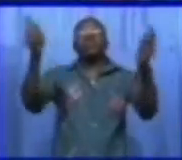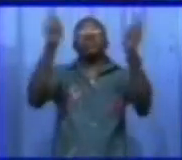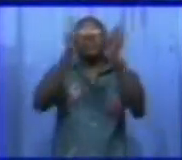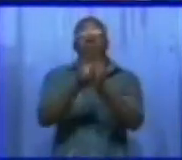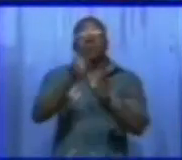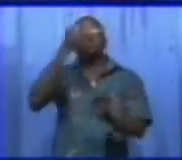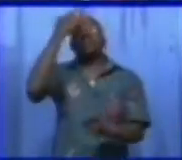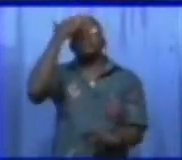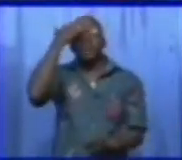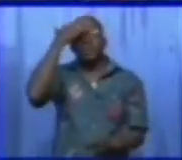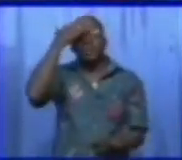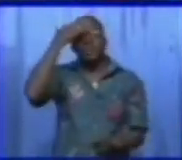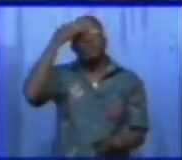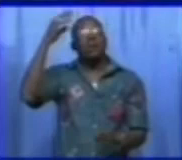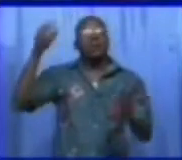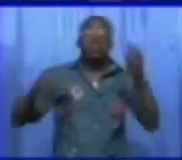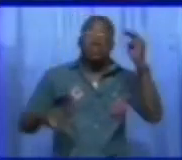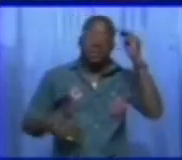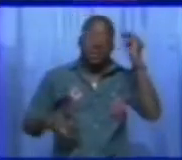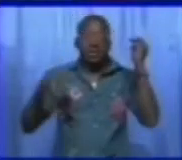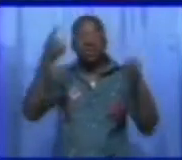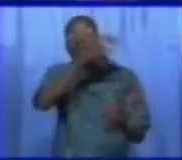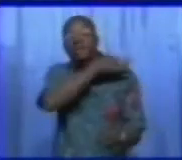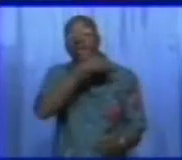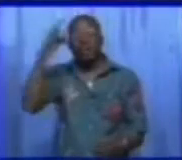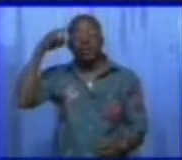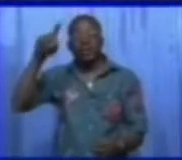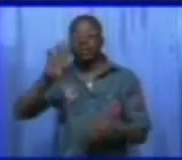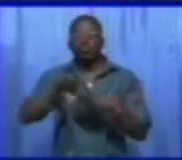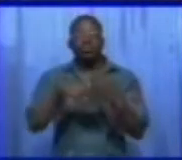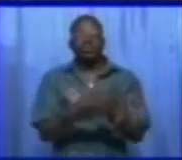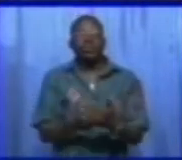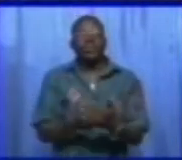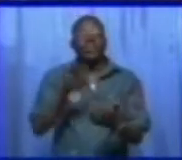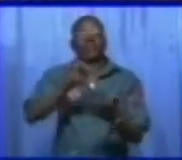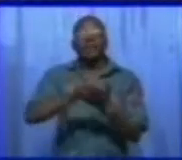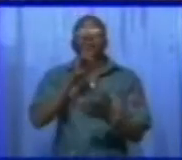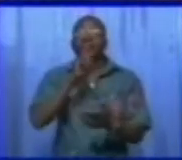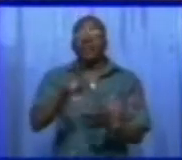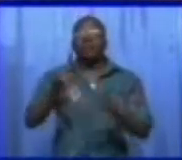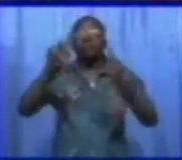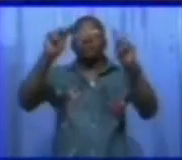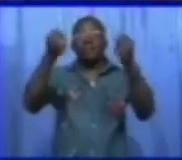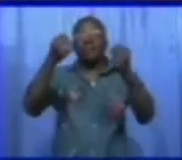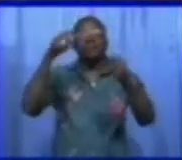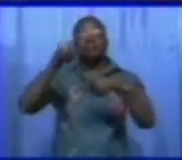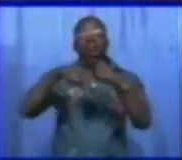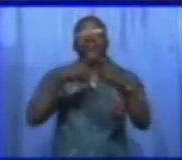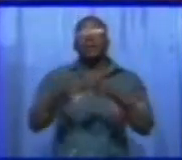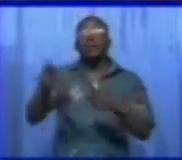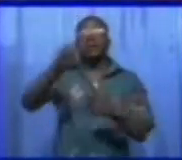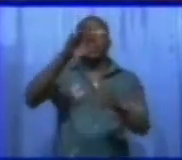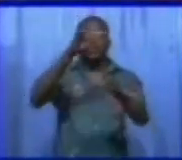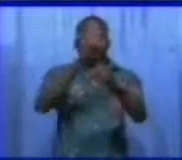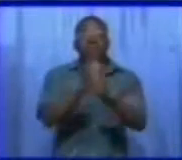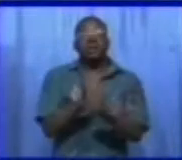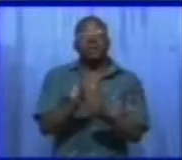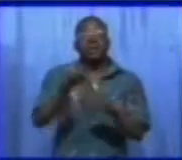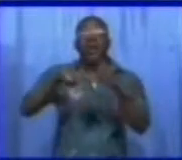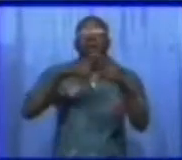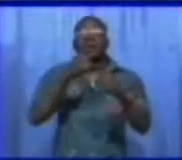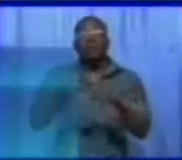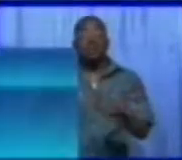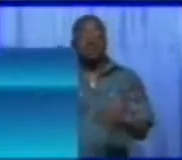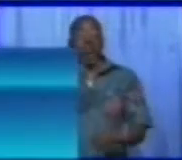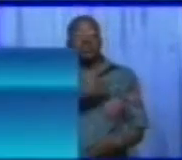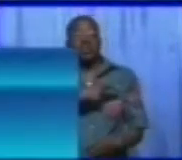savoir asthme, allergie et antibiothérapie. C'est des thèmes qui sont transversaux. Parce que quand vous prenez l'allergie, ce n'est pas qu'en